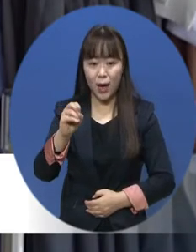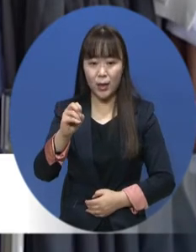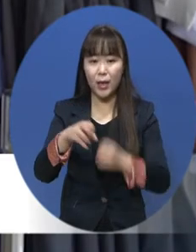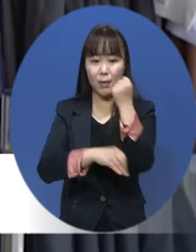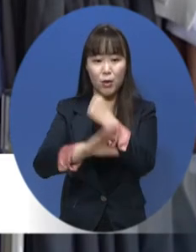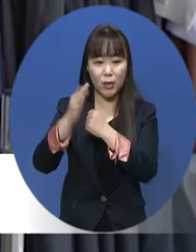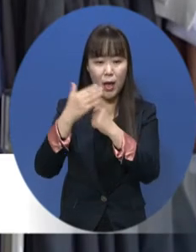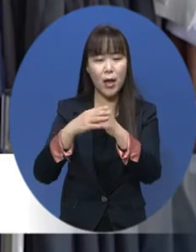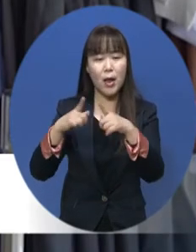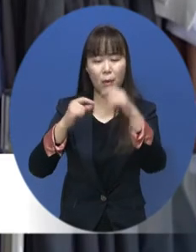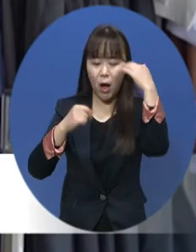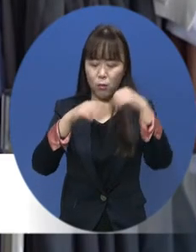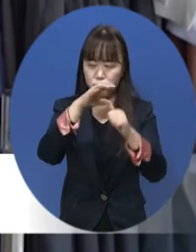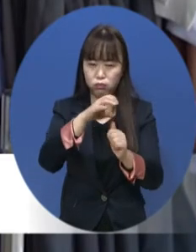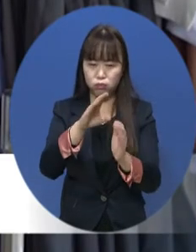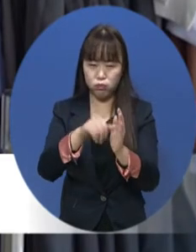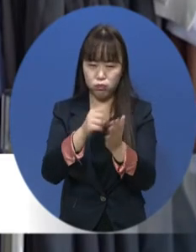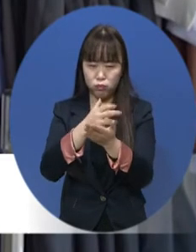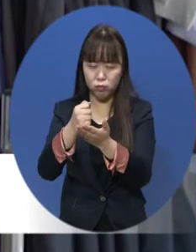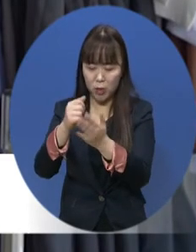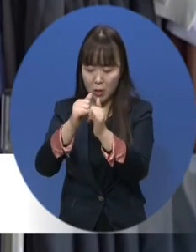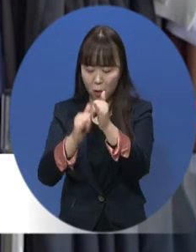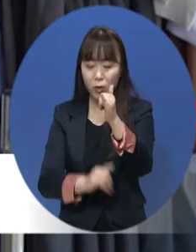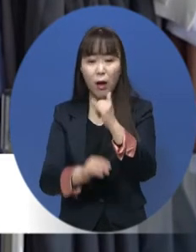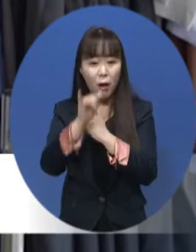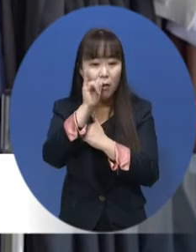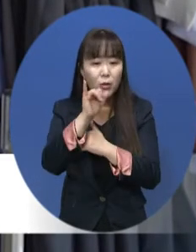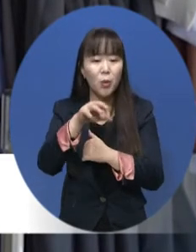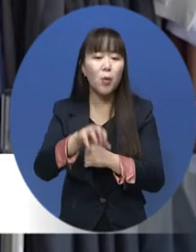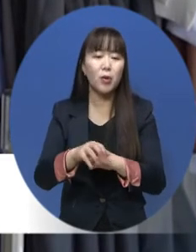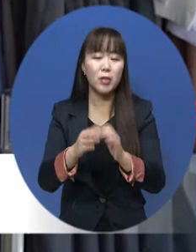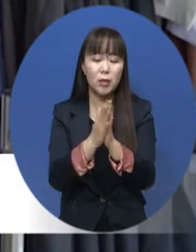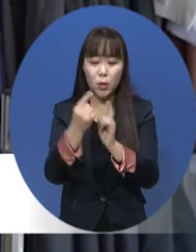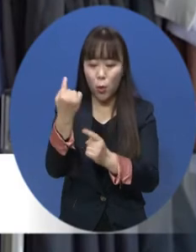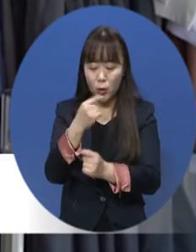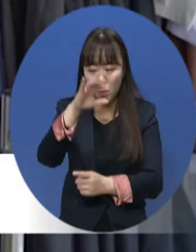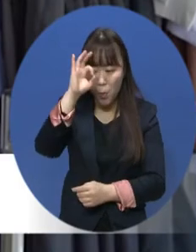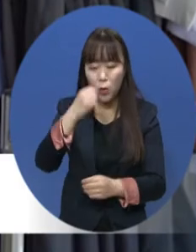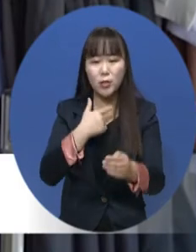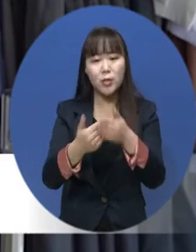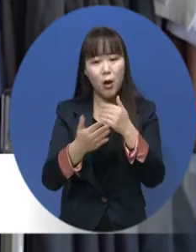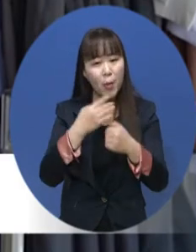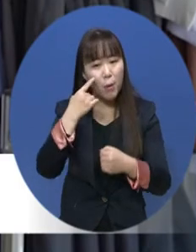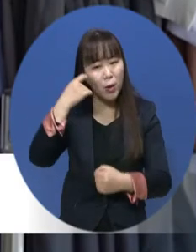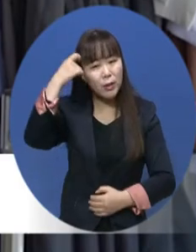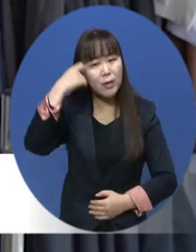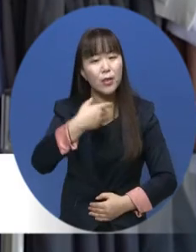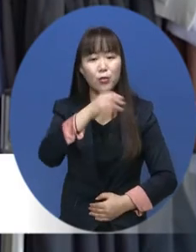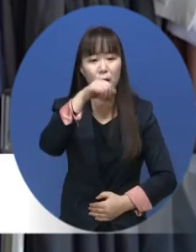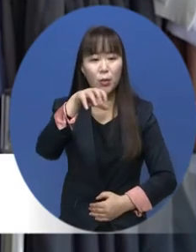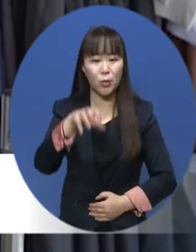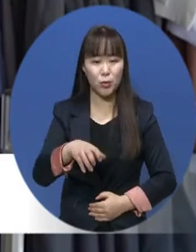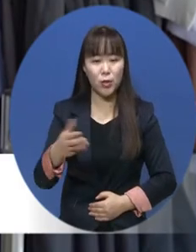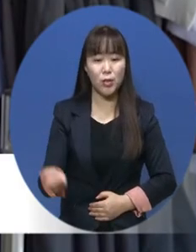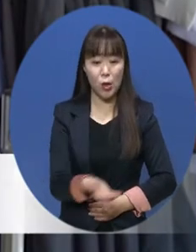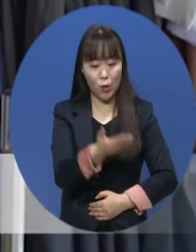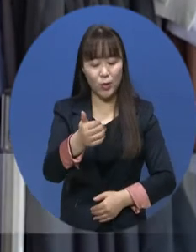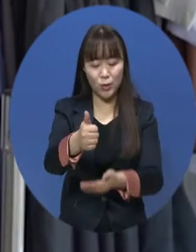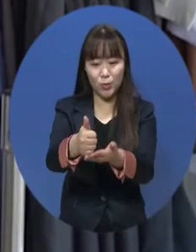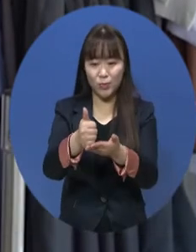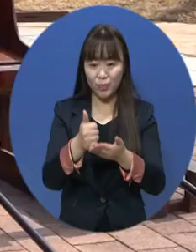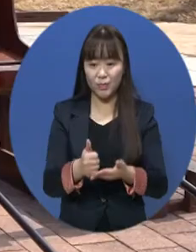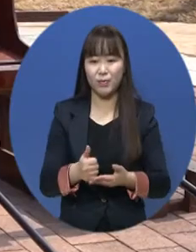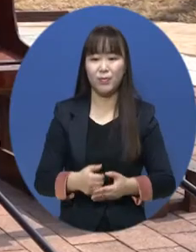수틀의 역사를 볼 수 있는 곳입니다. 이곳에 오셔서 직접 보고 체험해보고 느낄 수 있는 이곳으로 여러분을